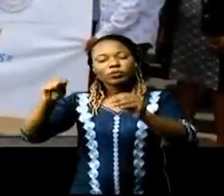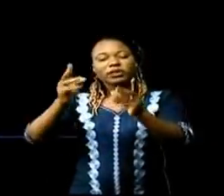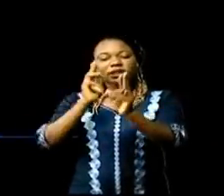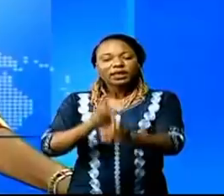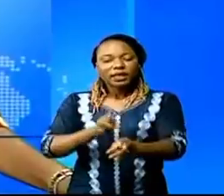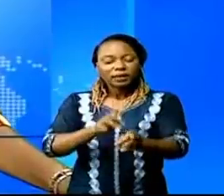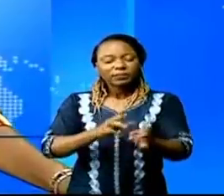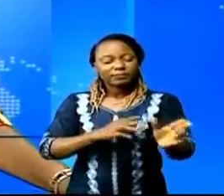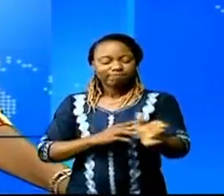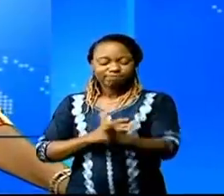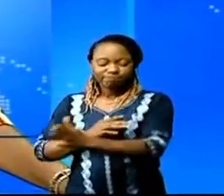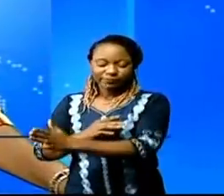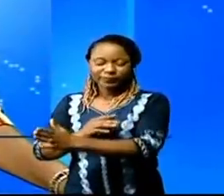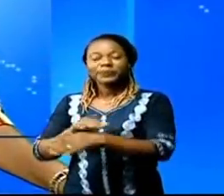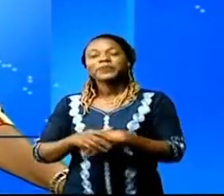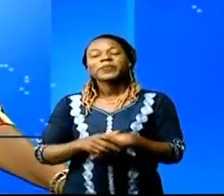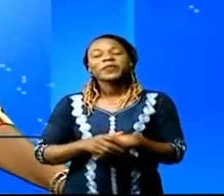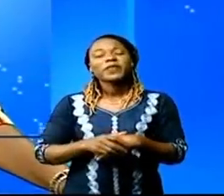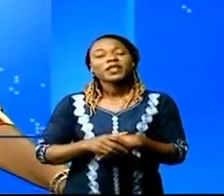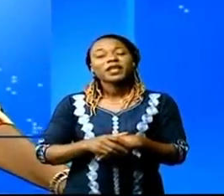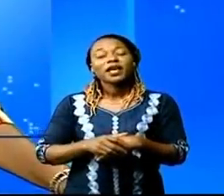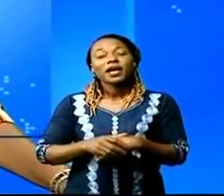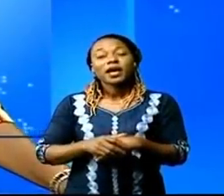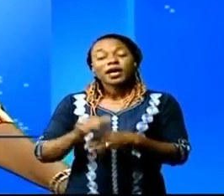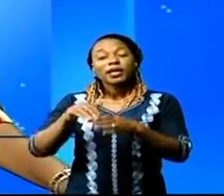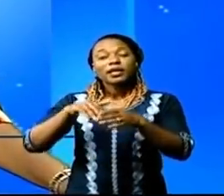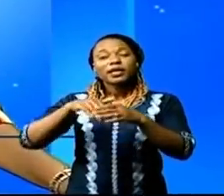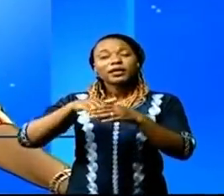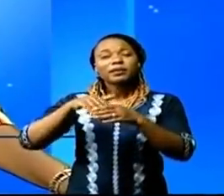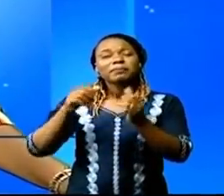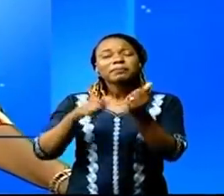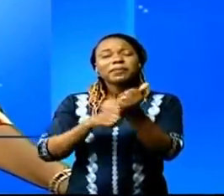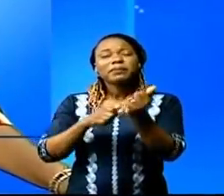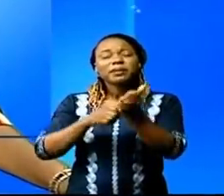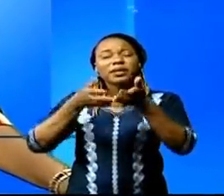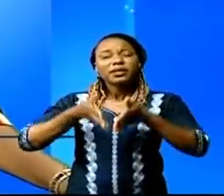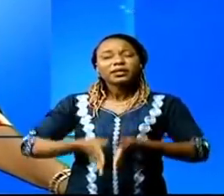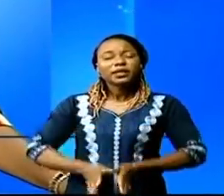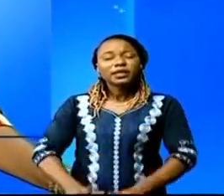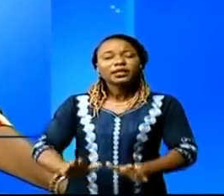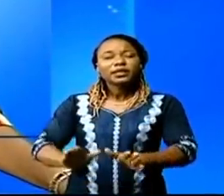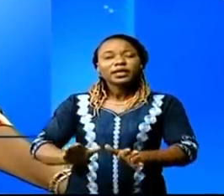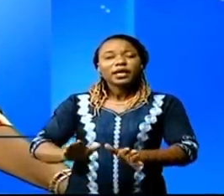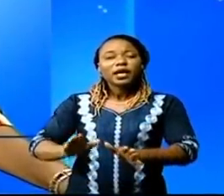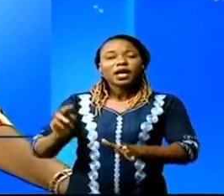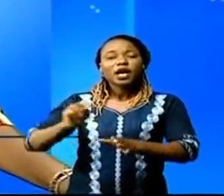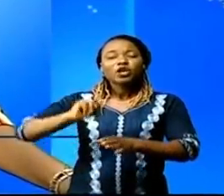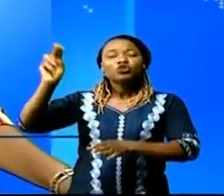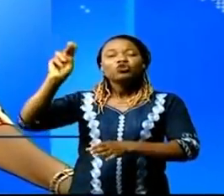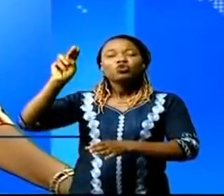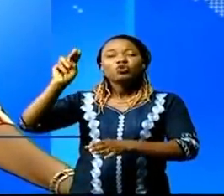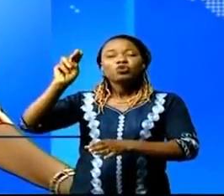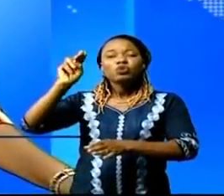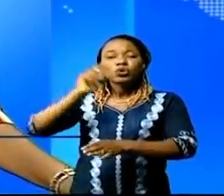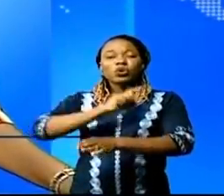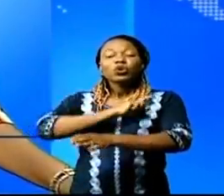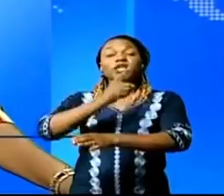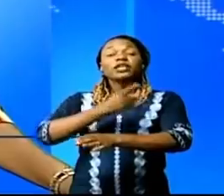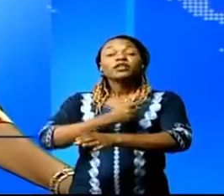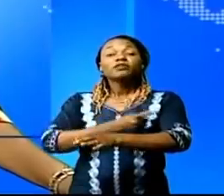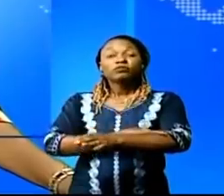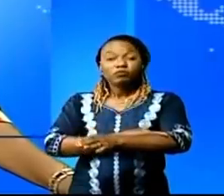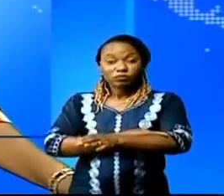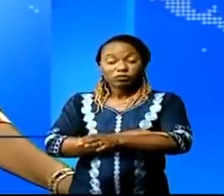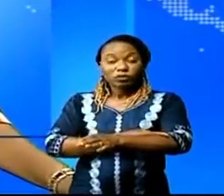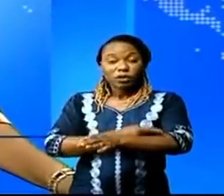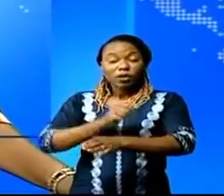armes. Le ressortissant du Nord Kivu, habitant Kinshasa, s'immobilise pour la